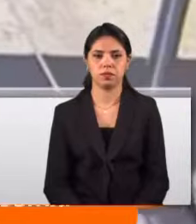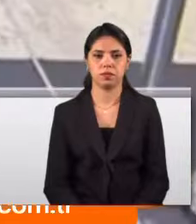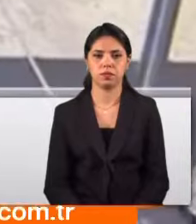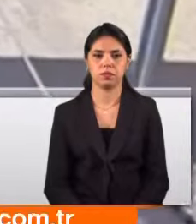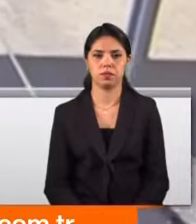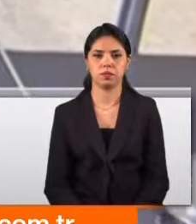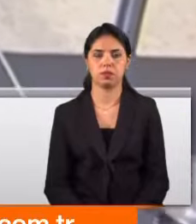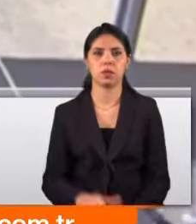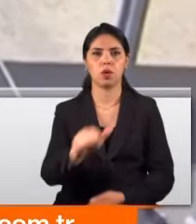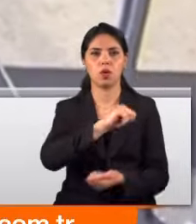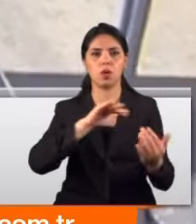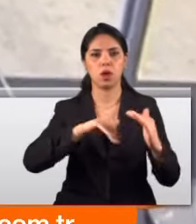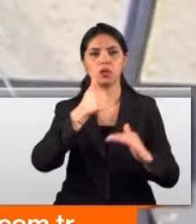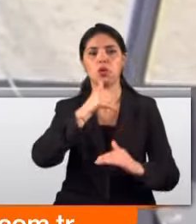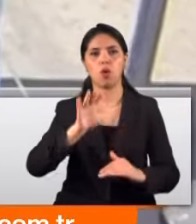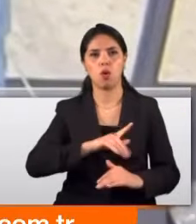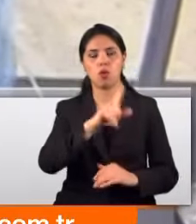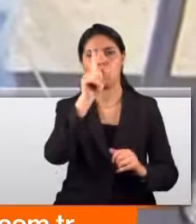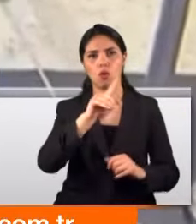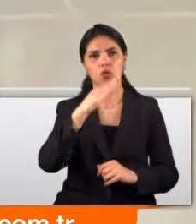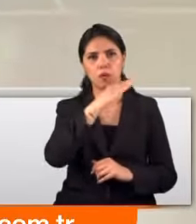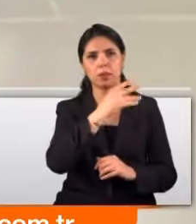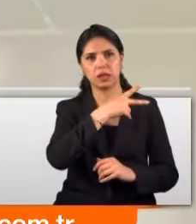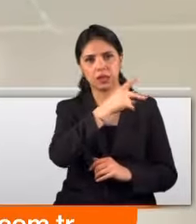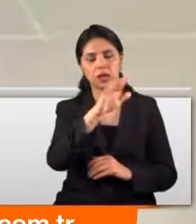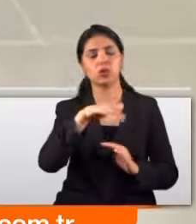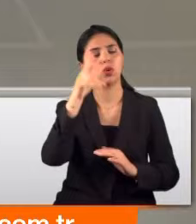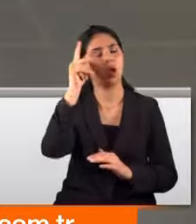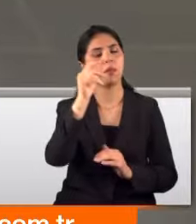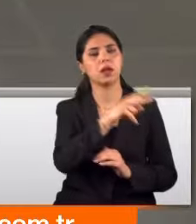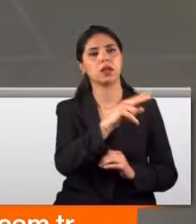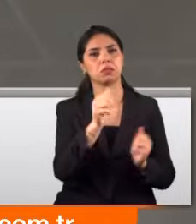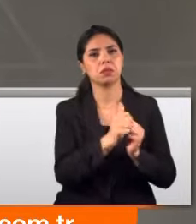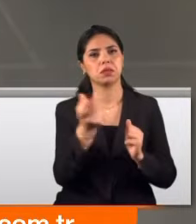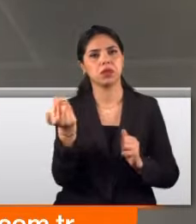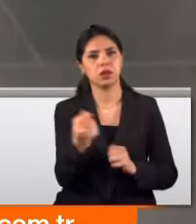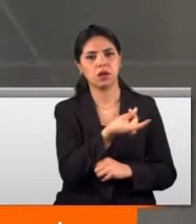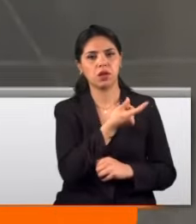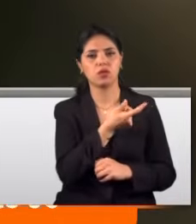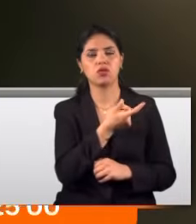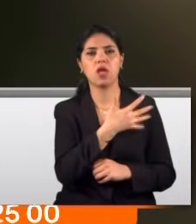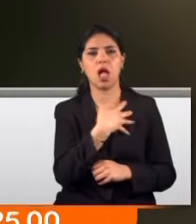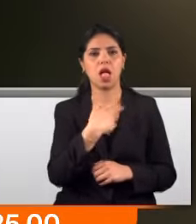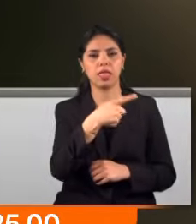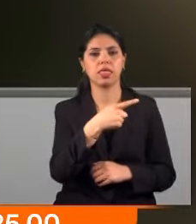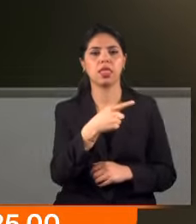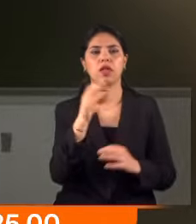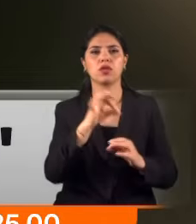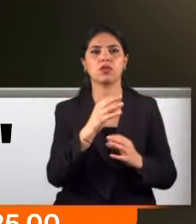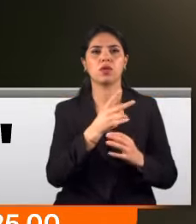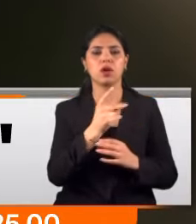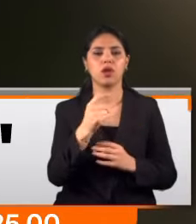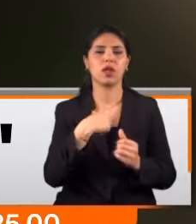çeker. Olay sonrası oğlunu önce Mısır'a ardından Amerika'ya kaçıran anne Eylem Toksa hala firari.